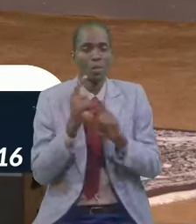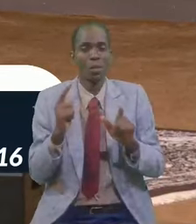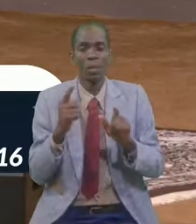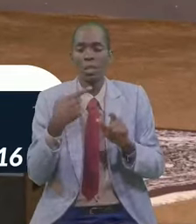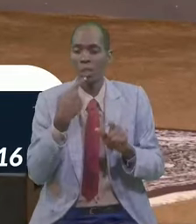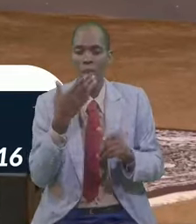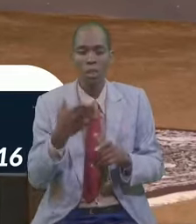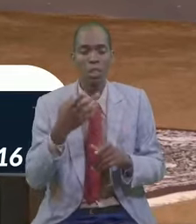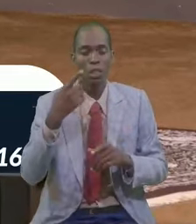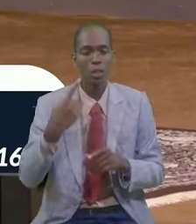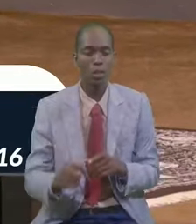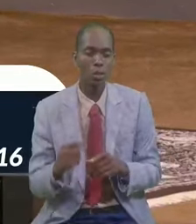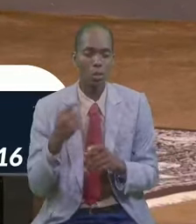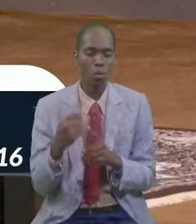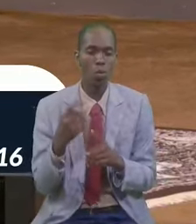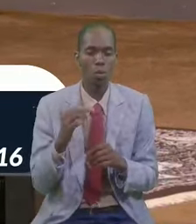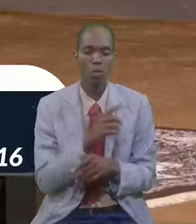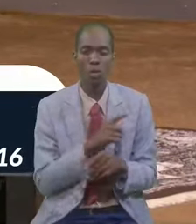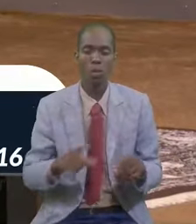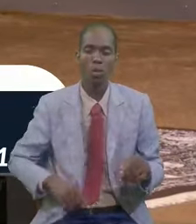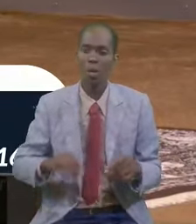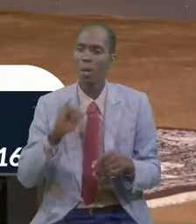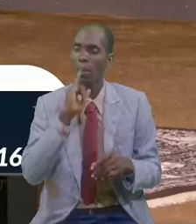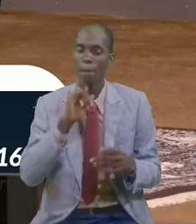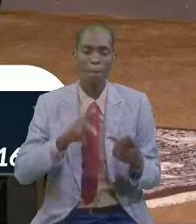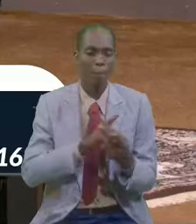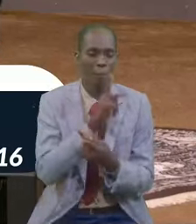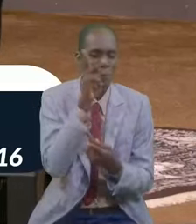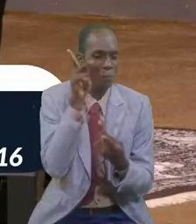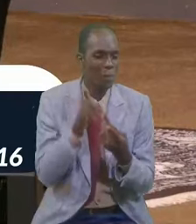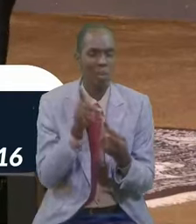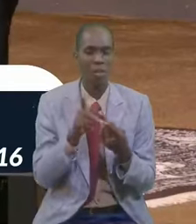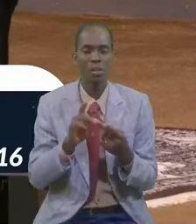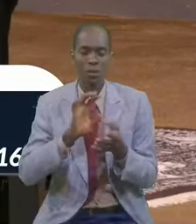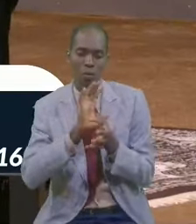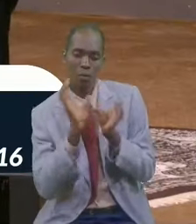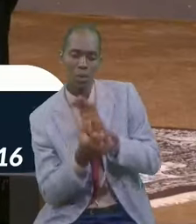Psaume 19, verset 8, qui dit ici,